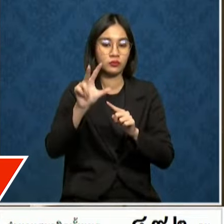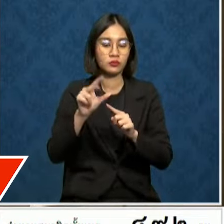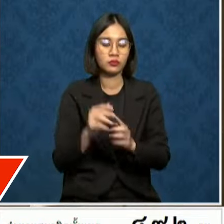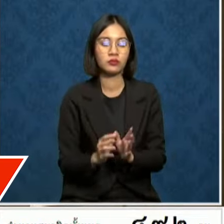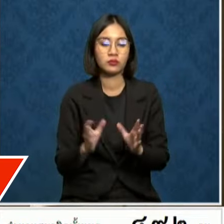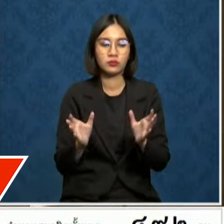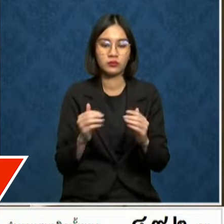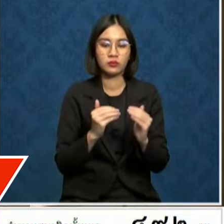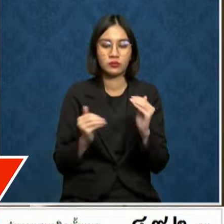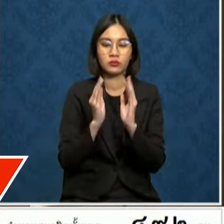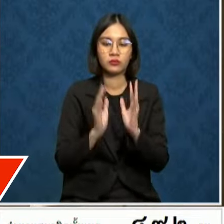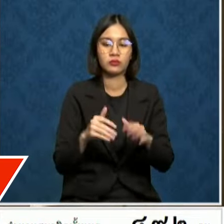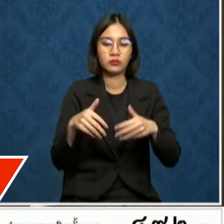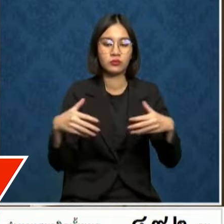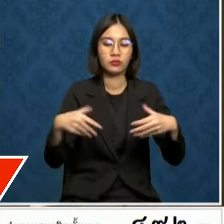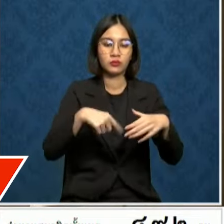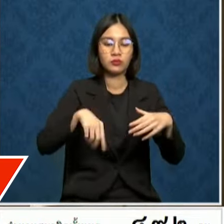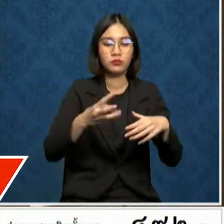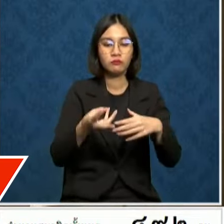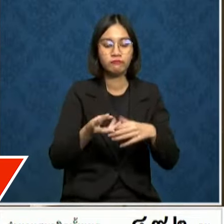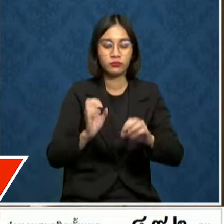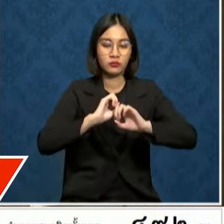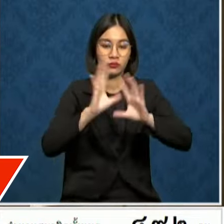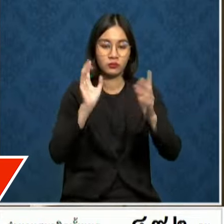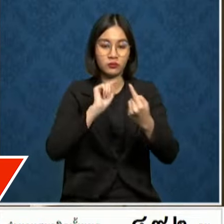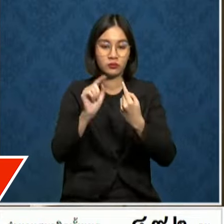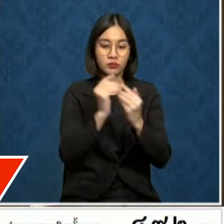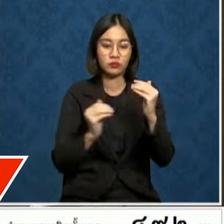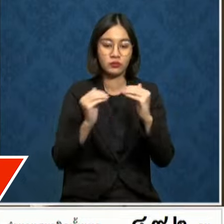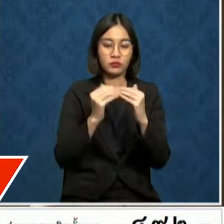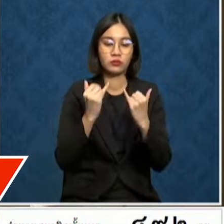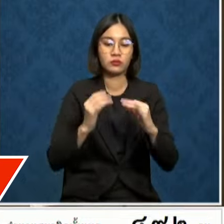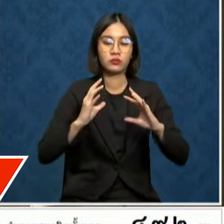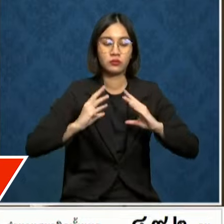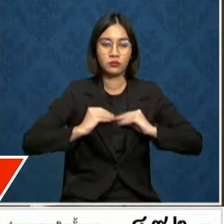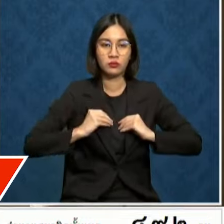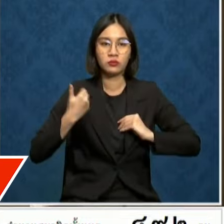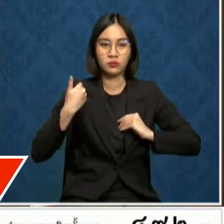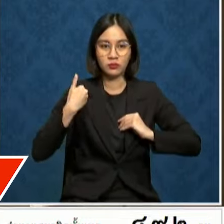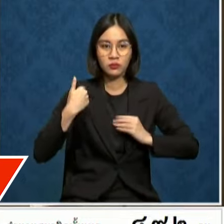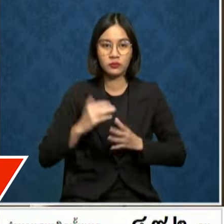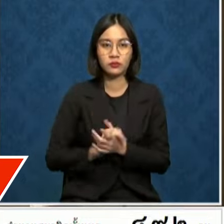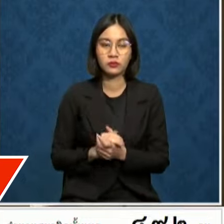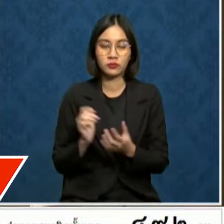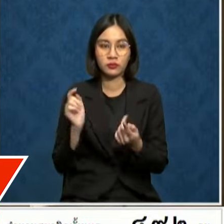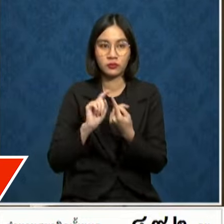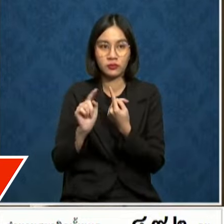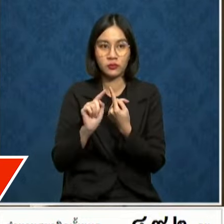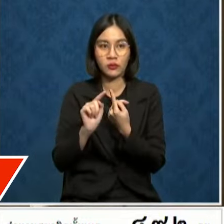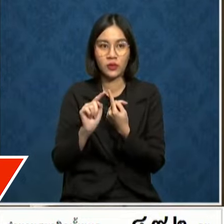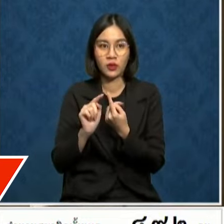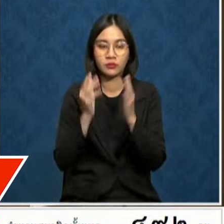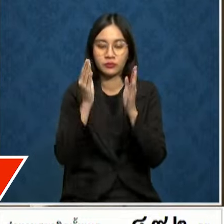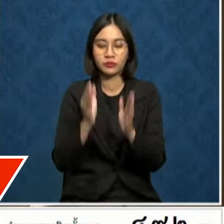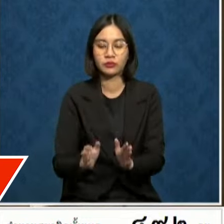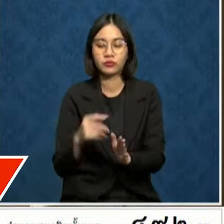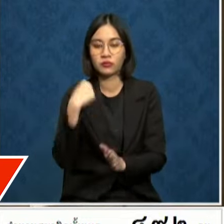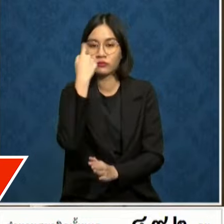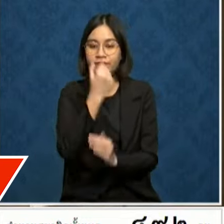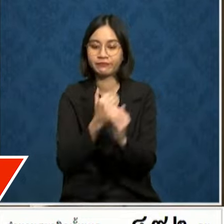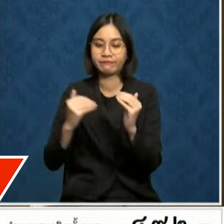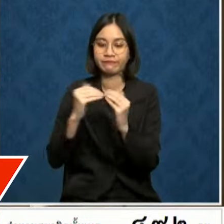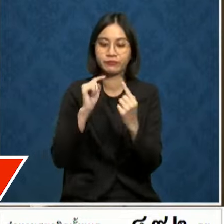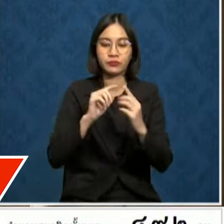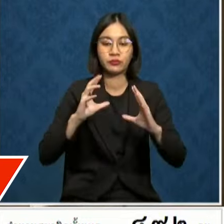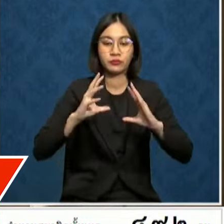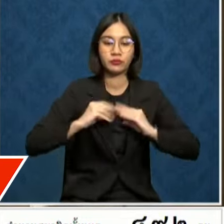ของชนกลุ่มน้อยค่ะได้บ่งชี้ว่าสิทธินี้ได้รับการยอมรับค่ะและไม่ว่าจะเป็นบุคคลที่ได้รับสิทธิใน